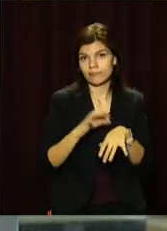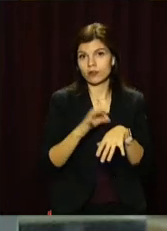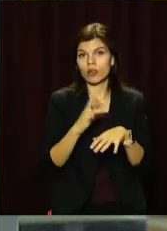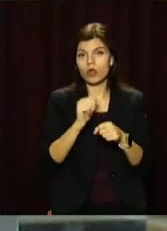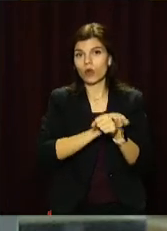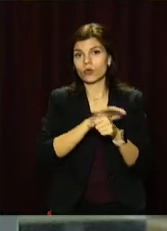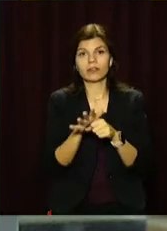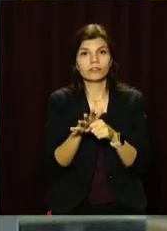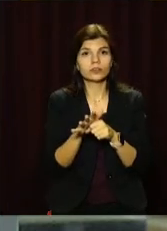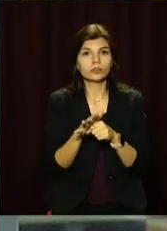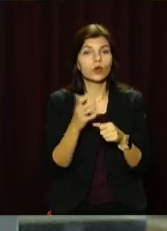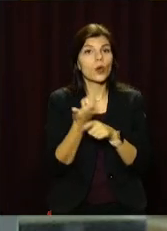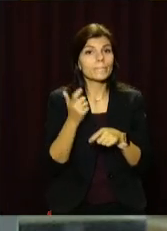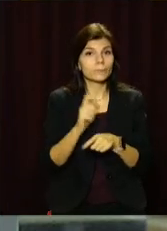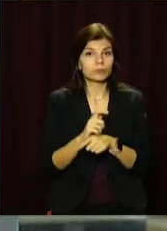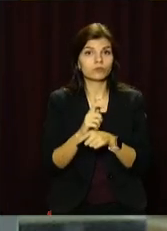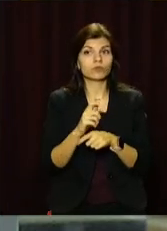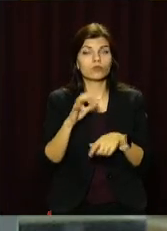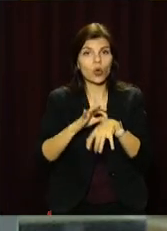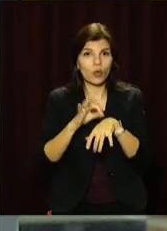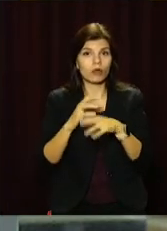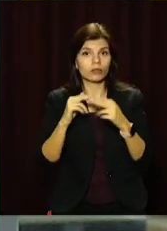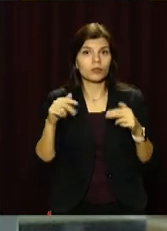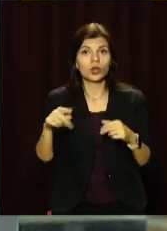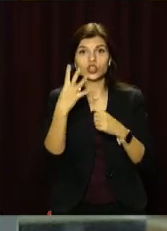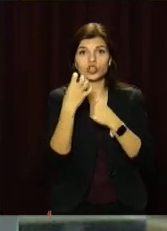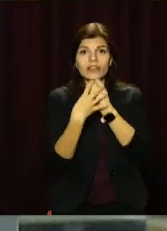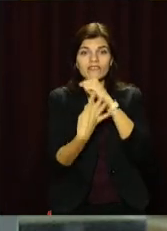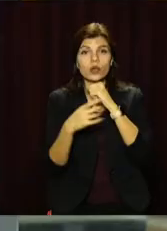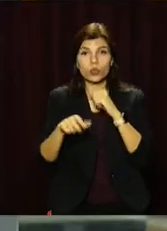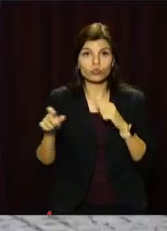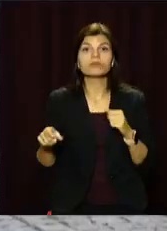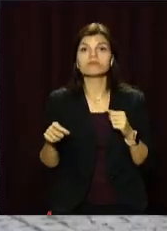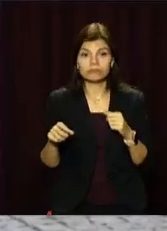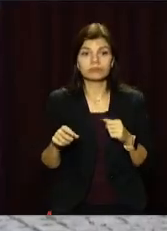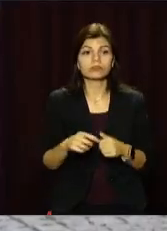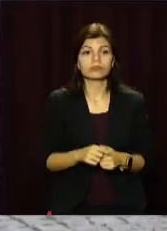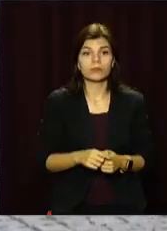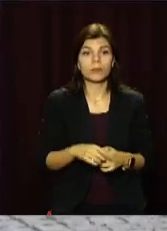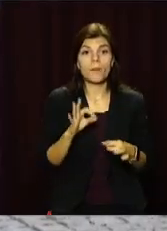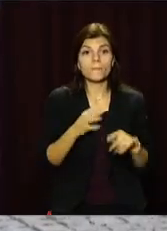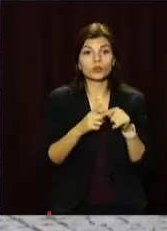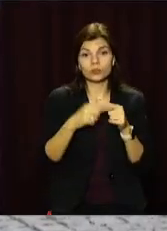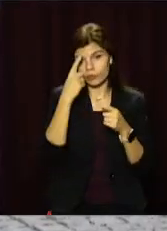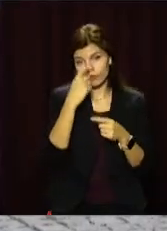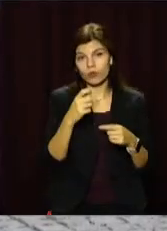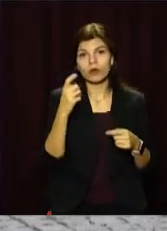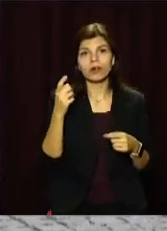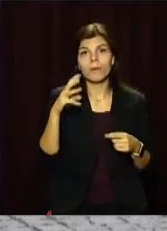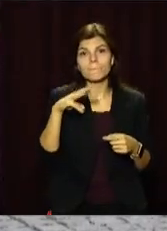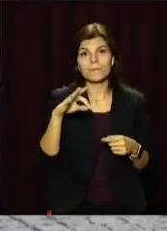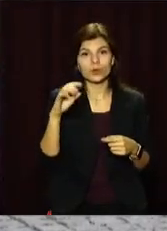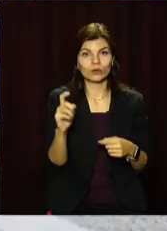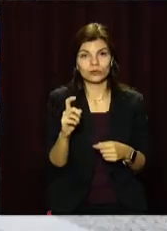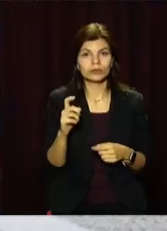на коронавірус. Більшість недужих у Дніпрі – 419 людей. Про це повідомили в обласному